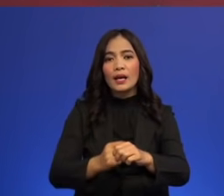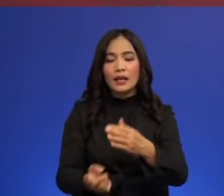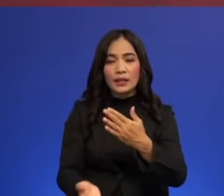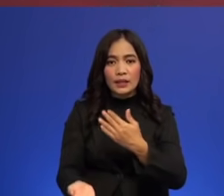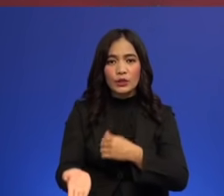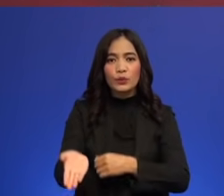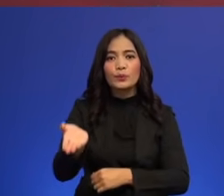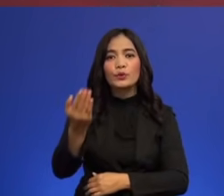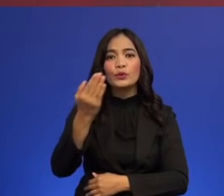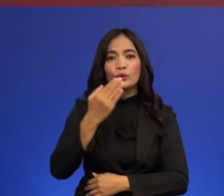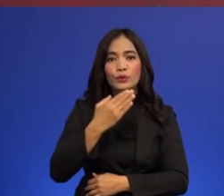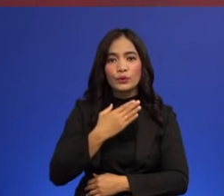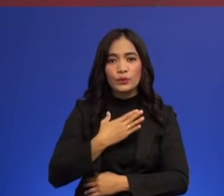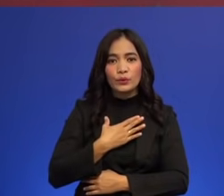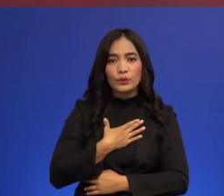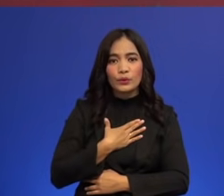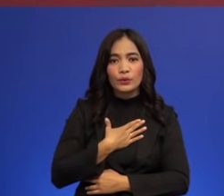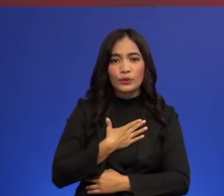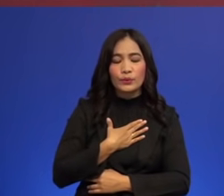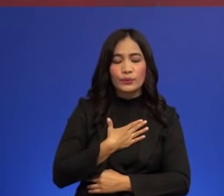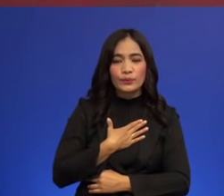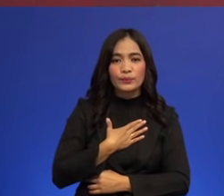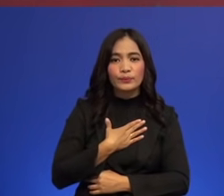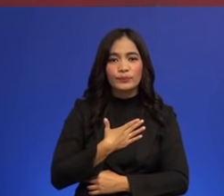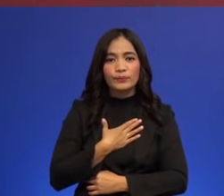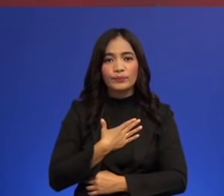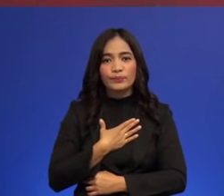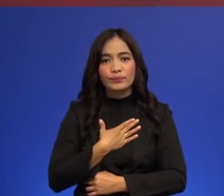masa hidupku.